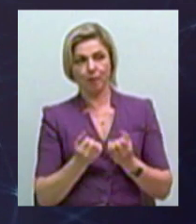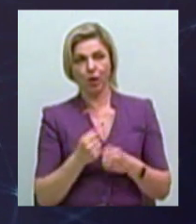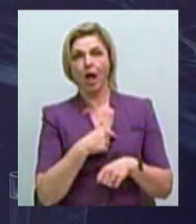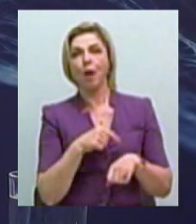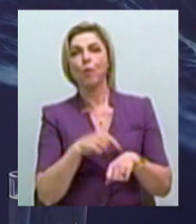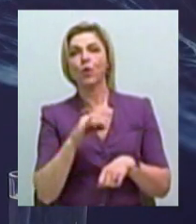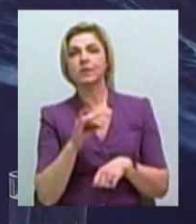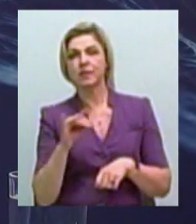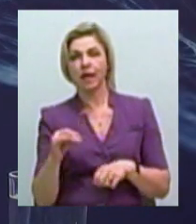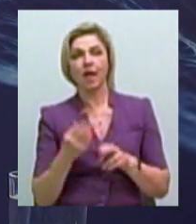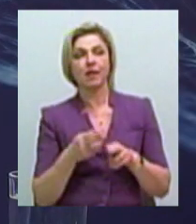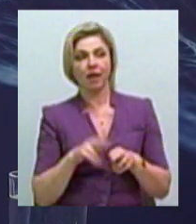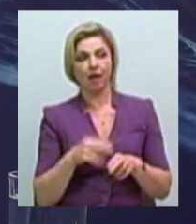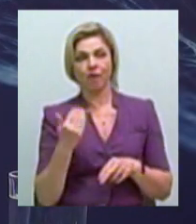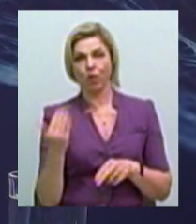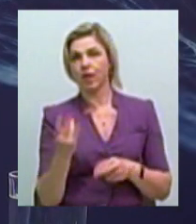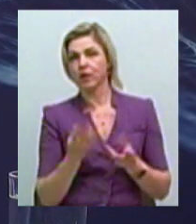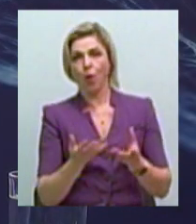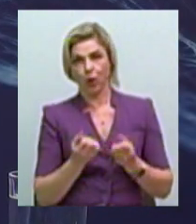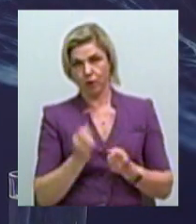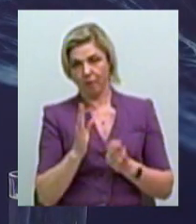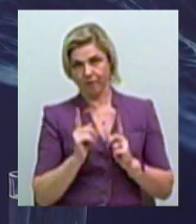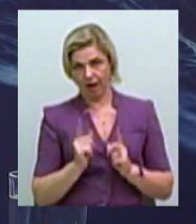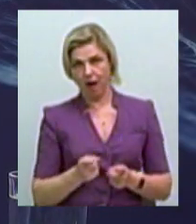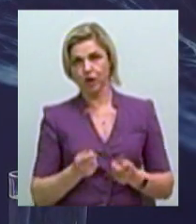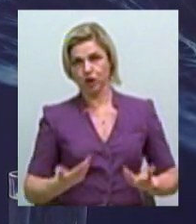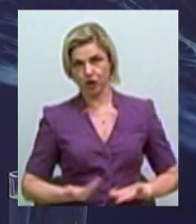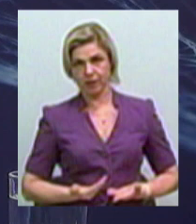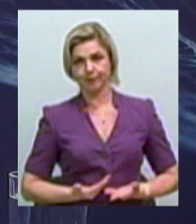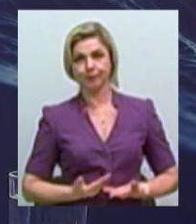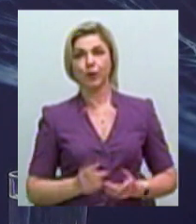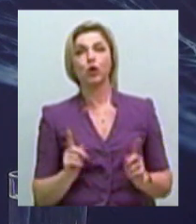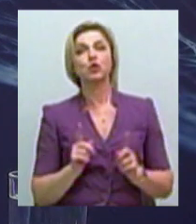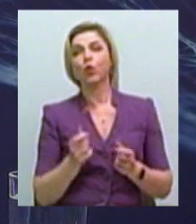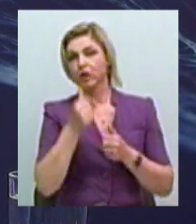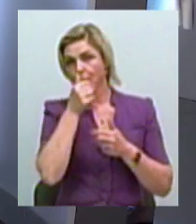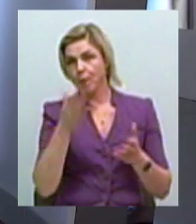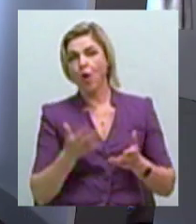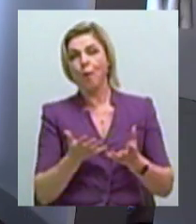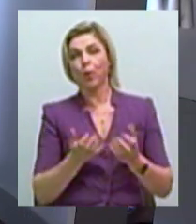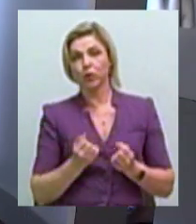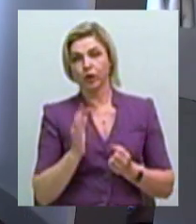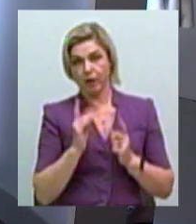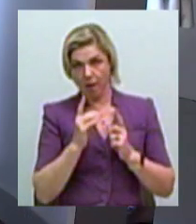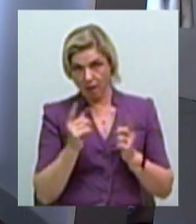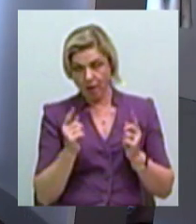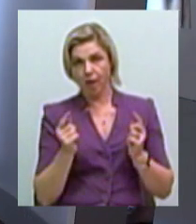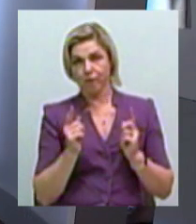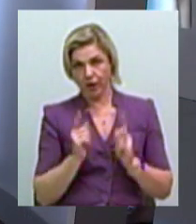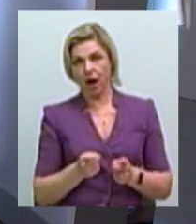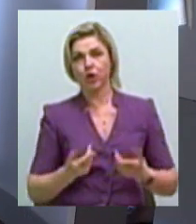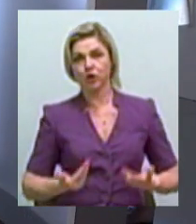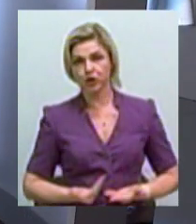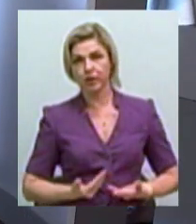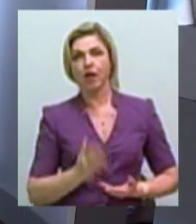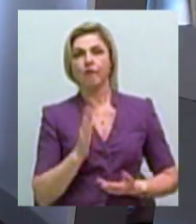емоції, які вона не отримує так в реальному житті. Те, так? Що вона не може отримати в реальному житті, вона отримує в інтернеті. В реальному житті